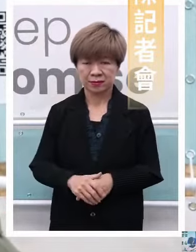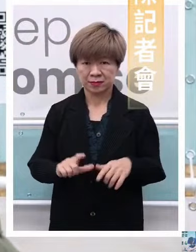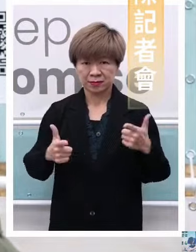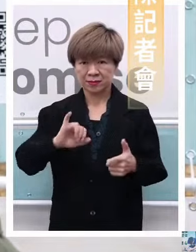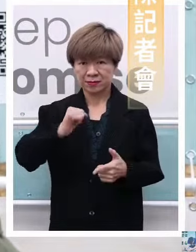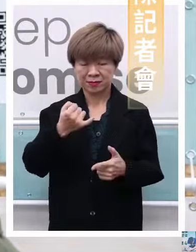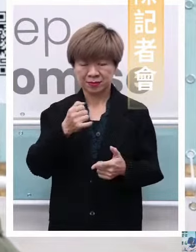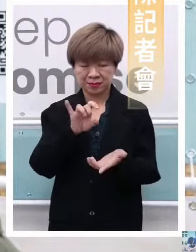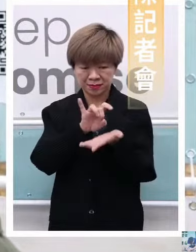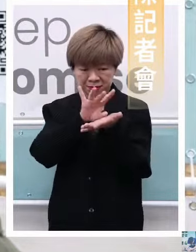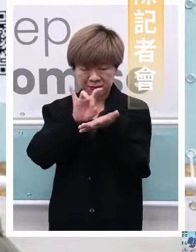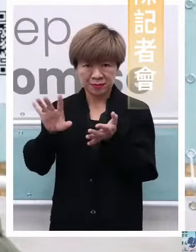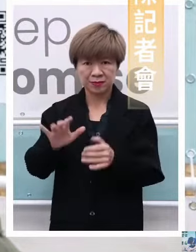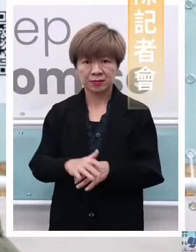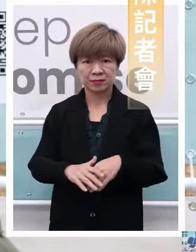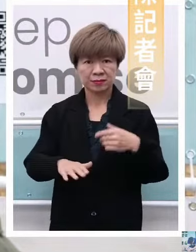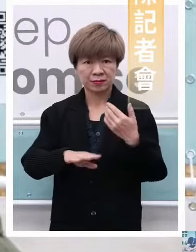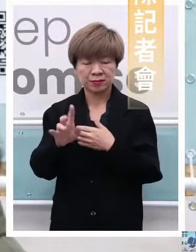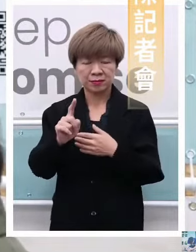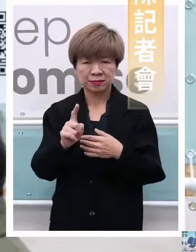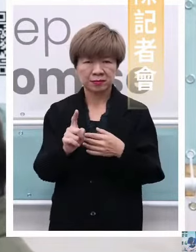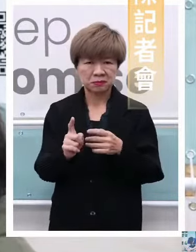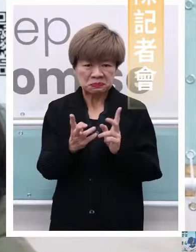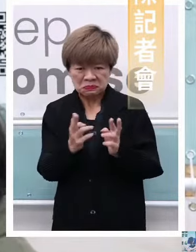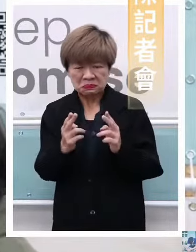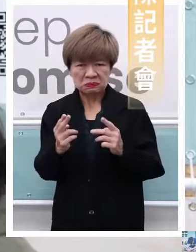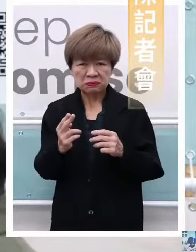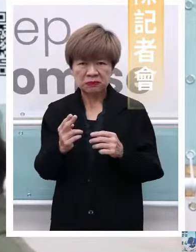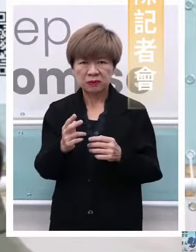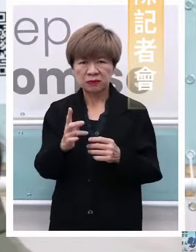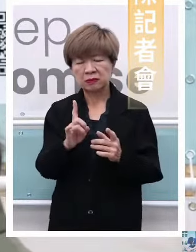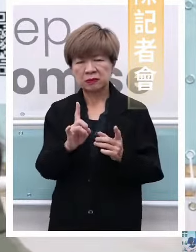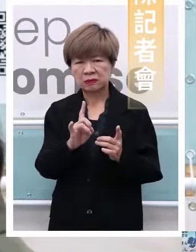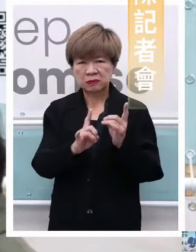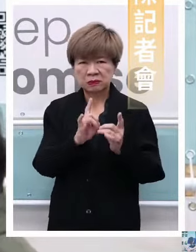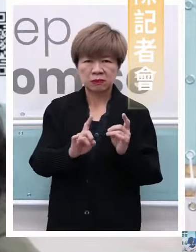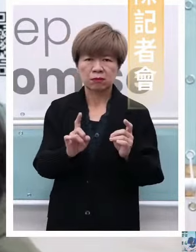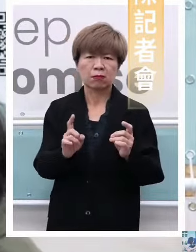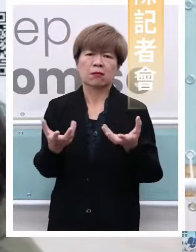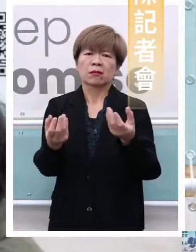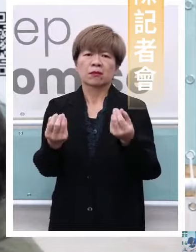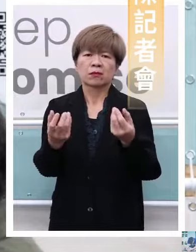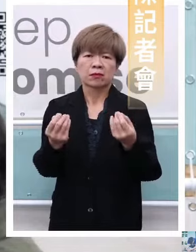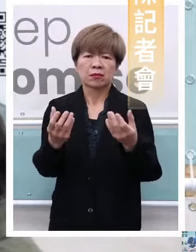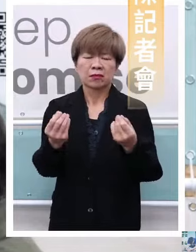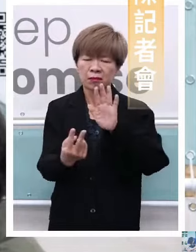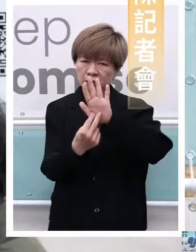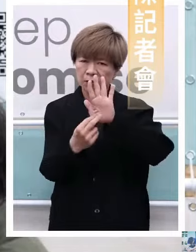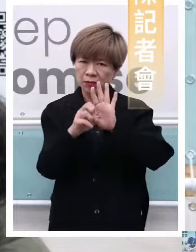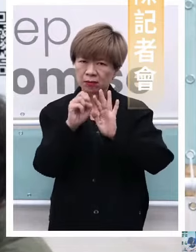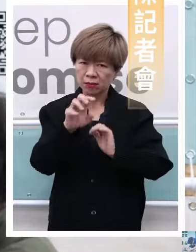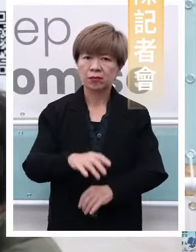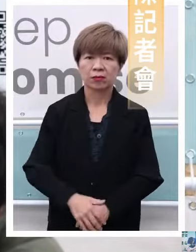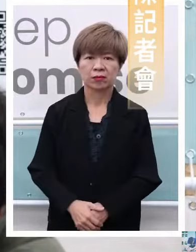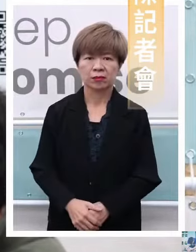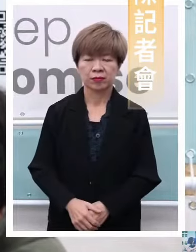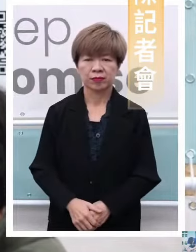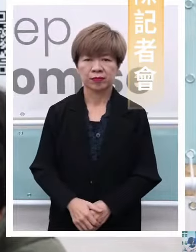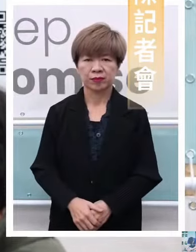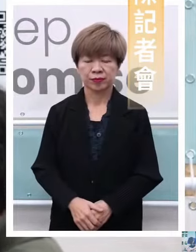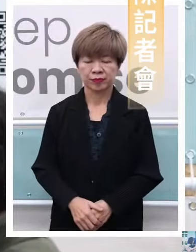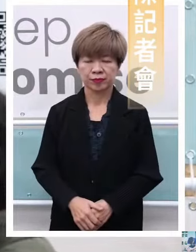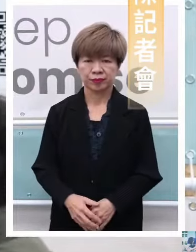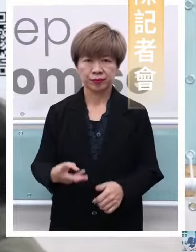掉或者是做了其他什么任何的手脚或者是动作，所以这个部分我也要来澄清一下，澄清说明一下。那第三